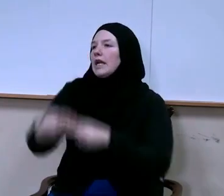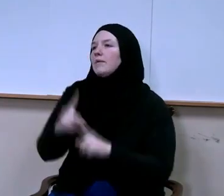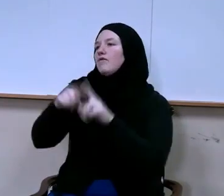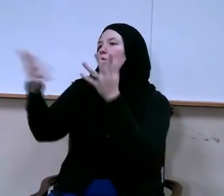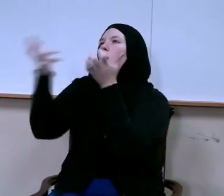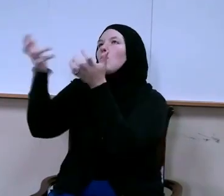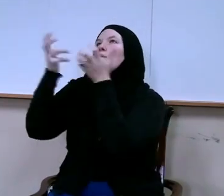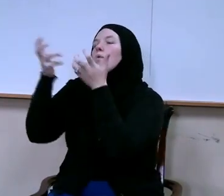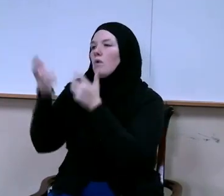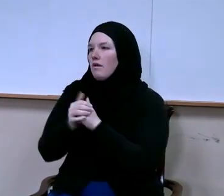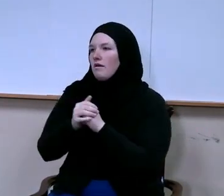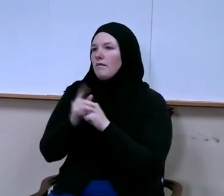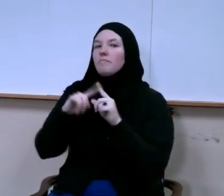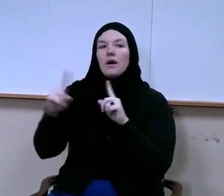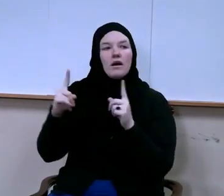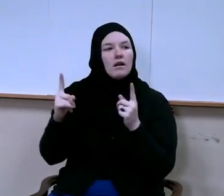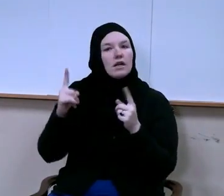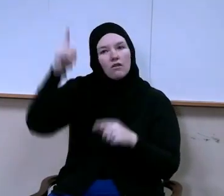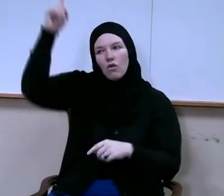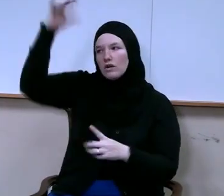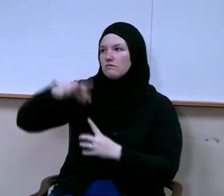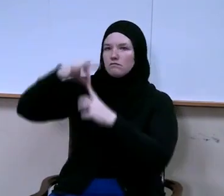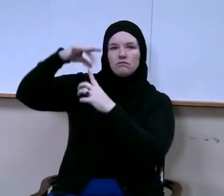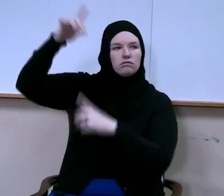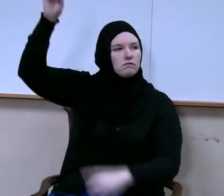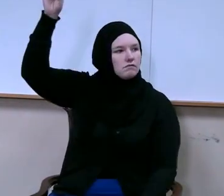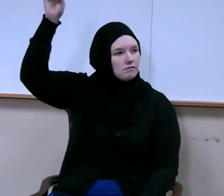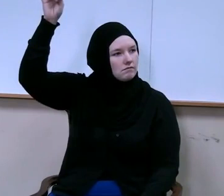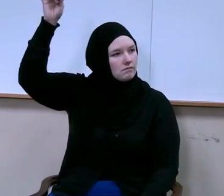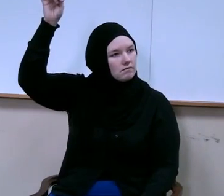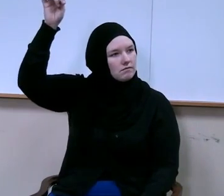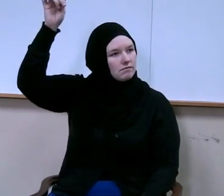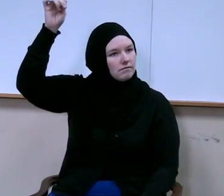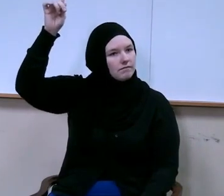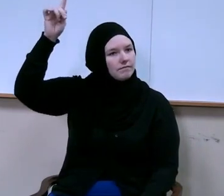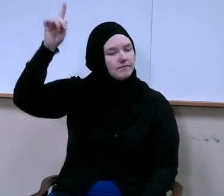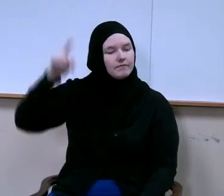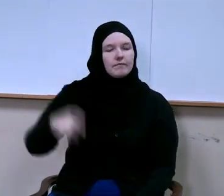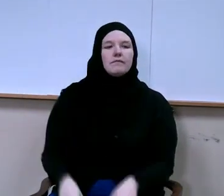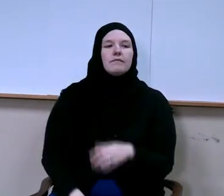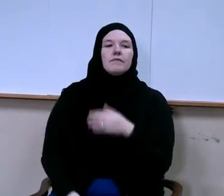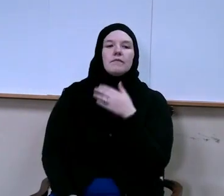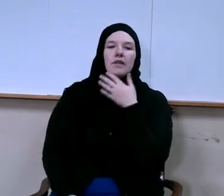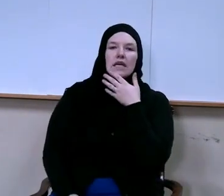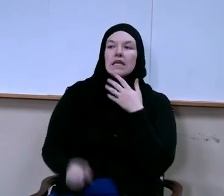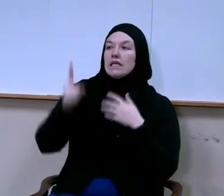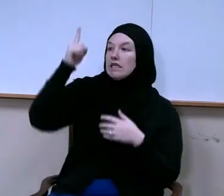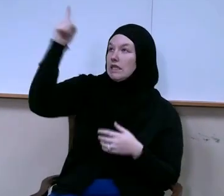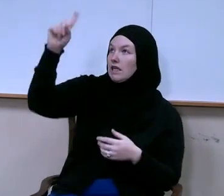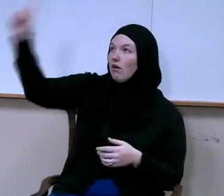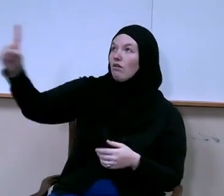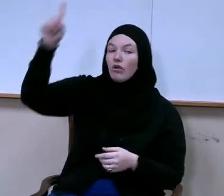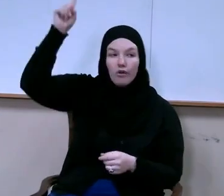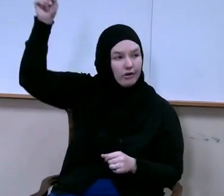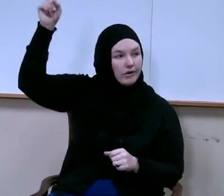quality like His creation. He is Allah. He is unique. هو الله الذي لا إله إلا هو. It is